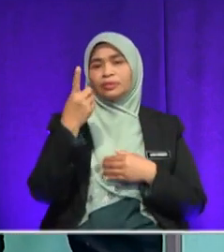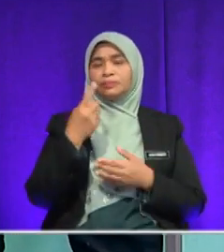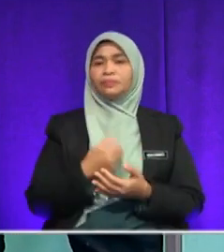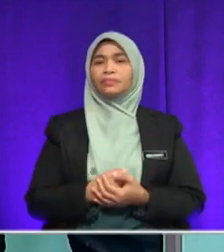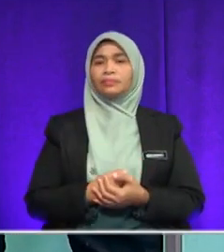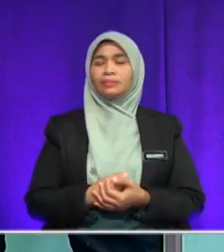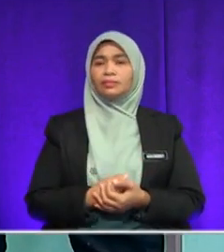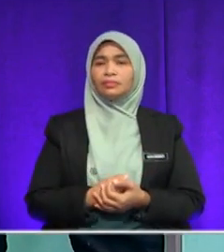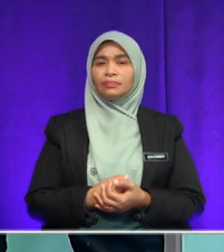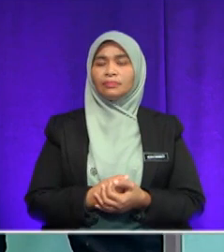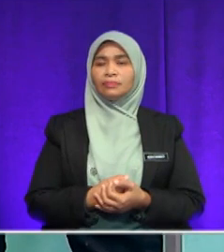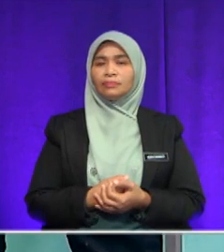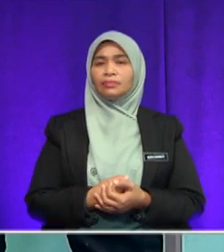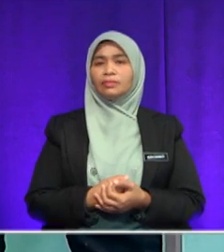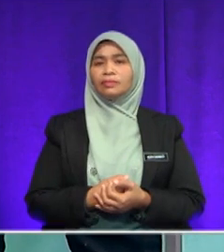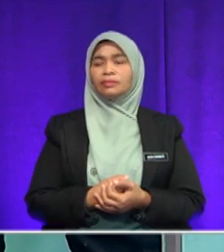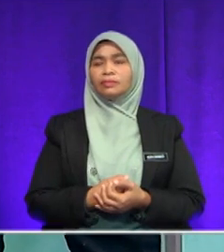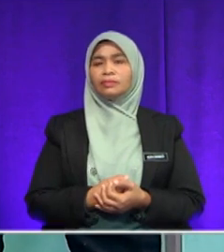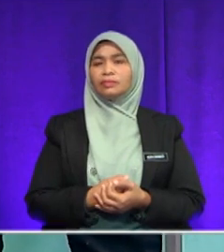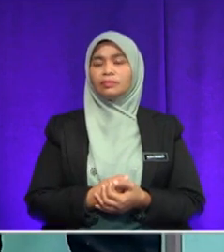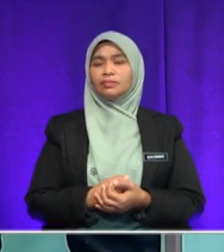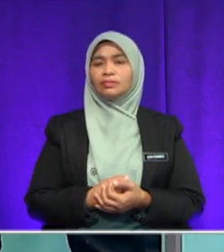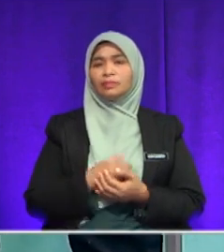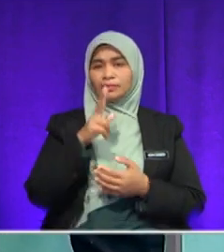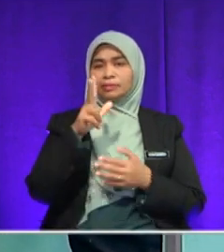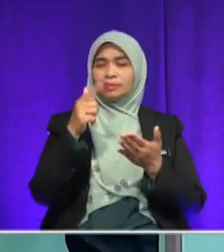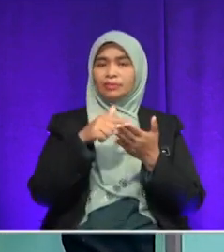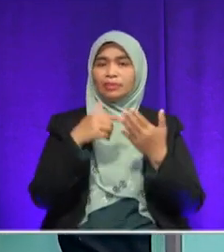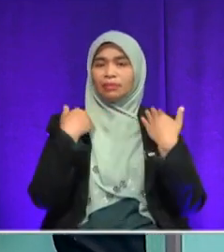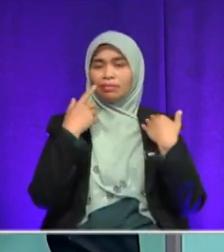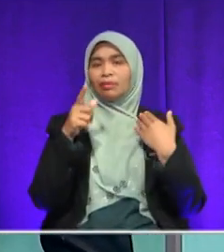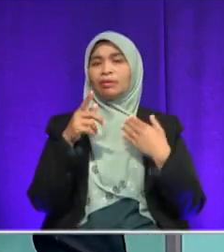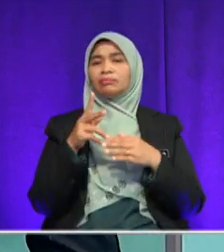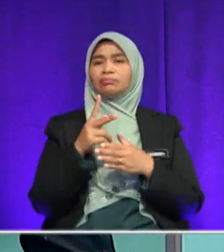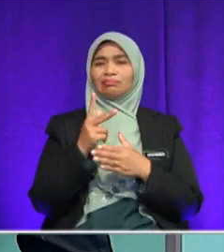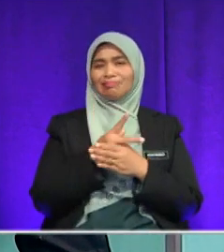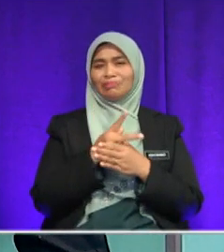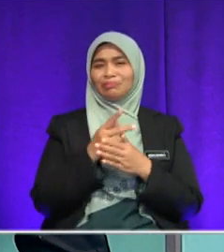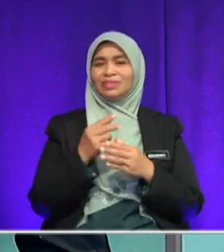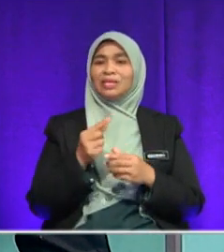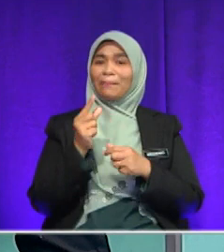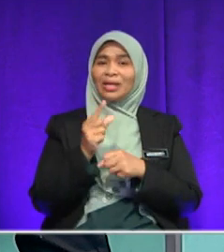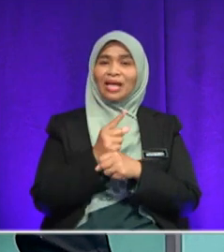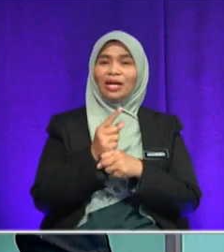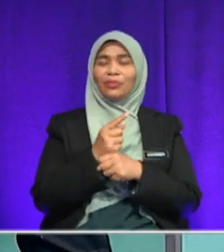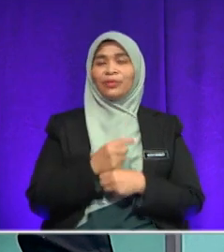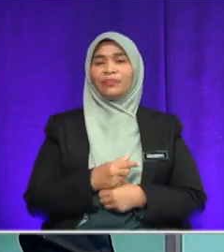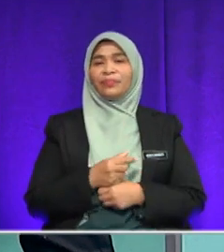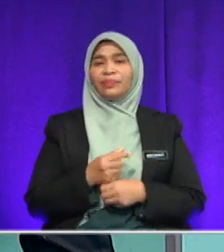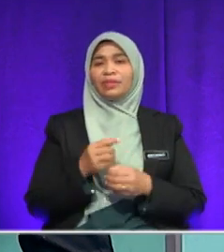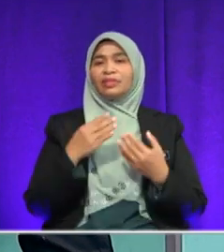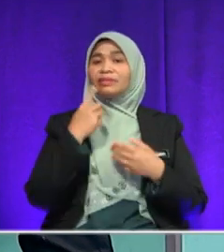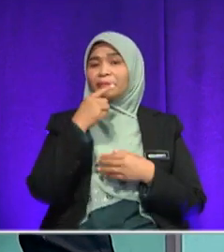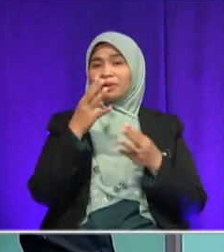kepada jawapan. A, yang lain 3 lain tu adalah pengacau dia. So siapa yang akan cuba di antara